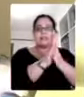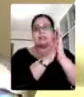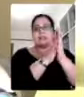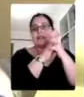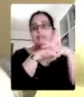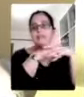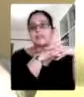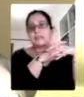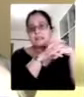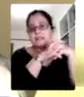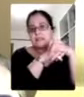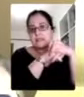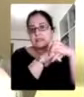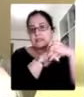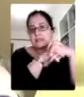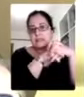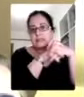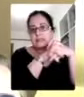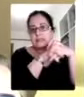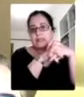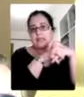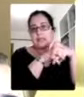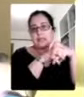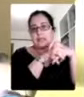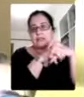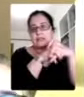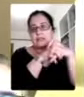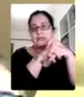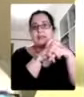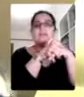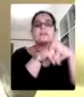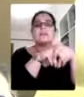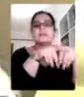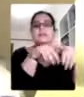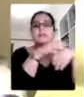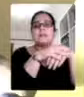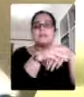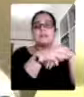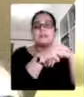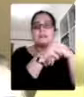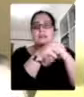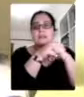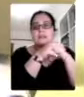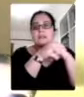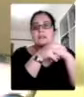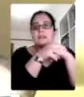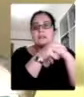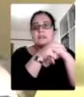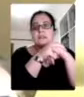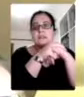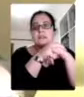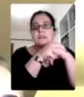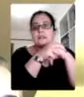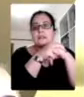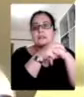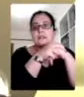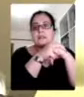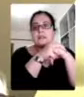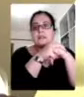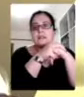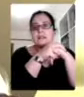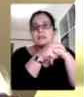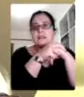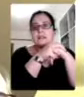önünde bulunduralım ki bunlar bir de makina piposu. Yani el işçiliğinin o kadar yoğunlukla içinde olduğu şey de değil. Seri üretim pipoları o sebeple yani